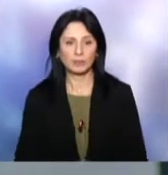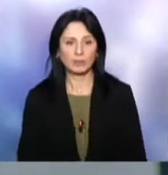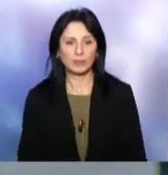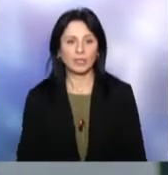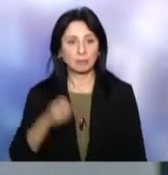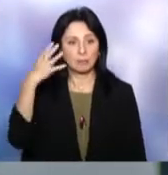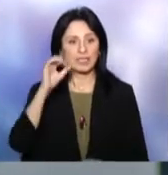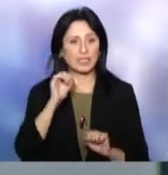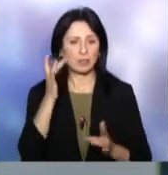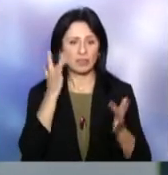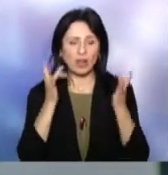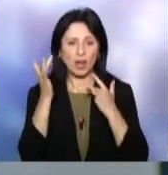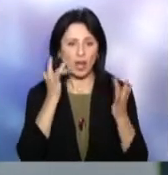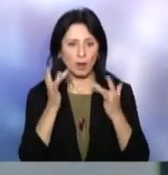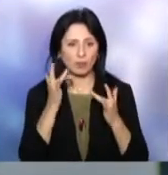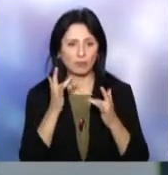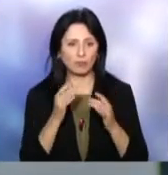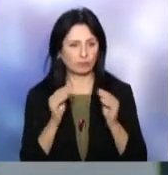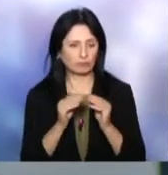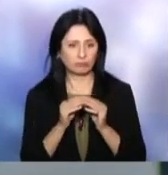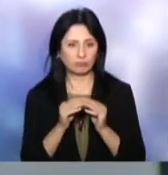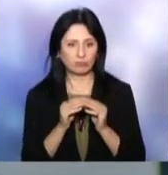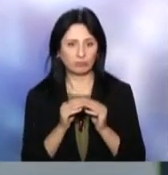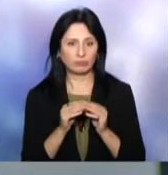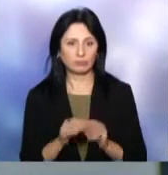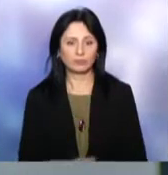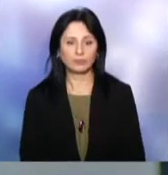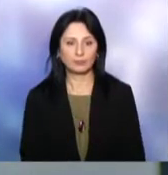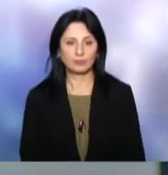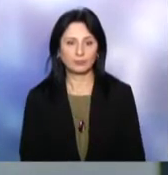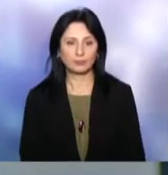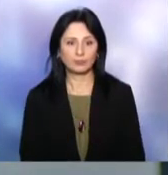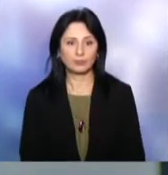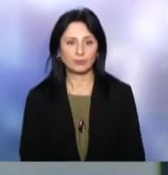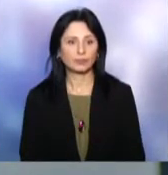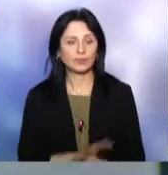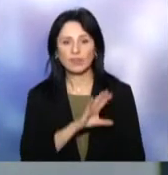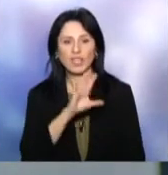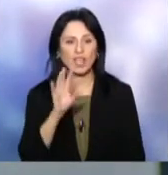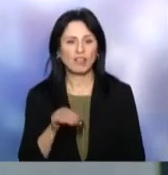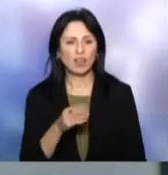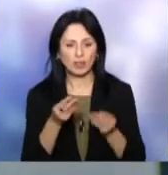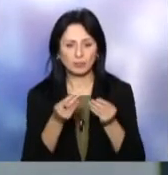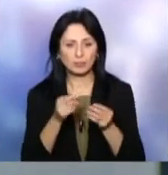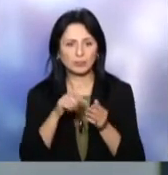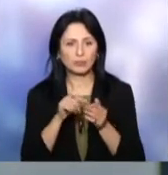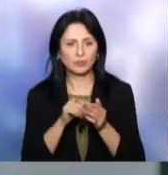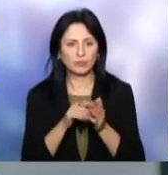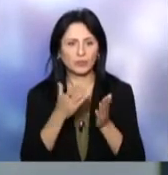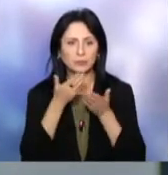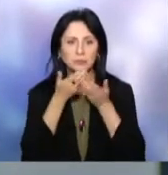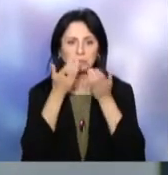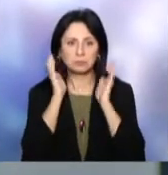ზის დამცავი კრემები. ისე და ისე უბრუნდებით ამას, რასაკვირველია. თითქმის გამოდის ყველა ტექსტურით, ტონალური